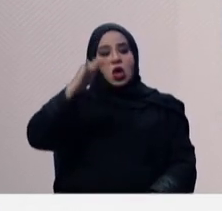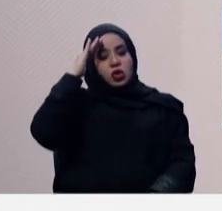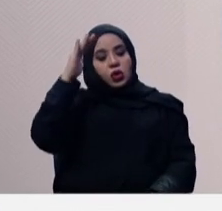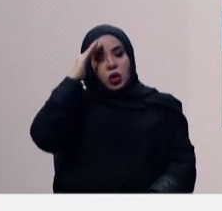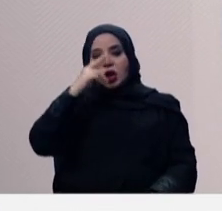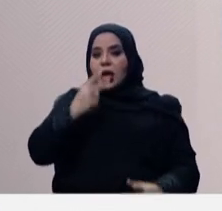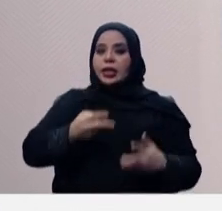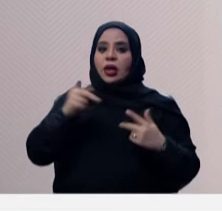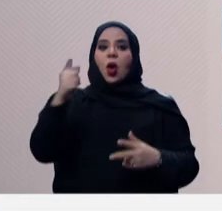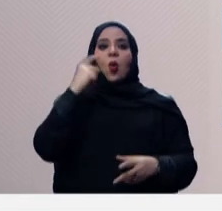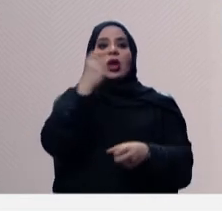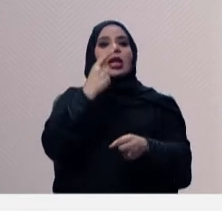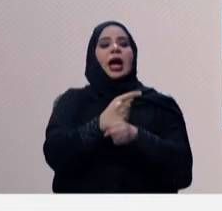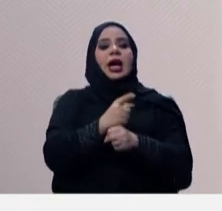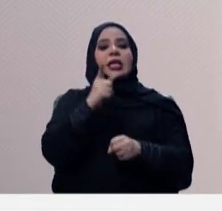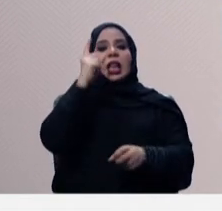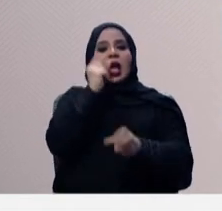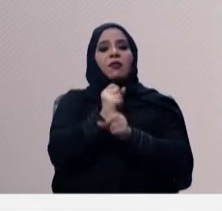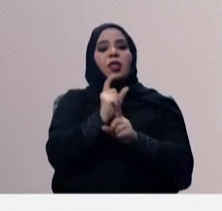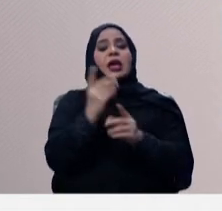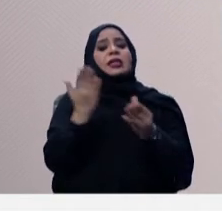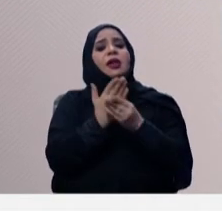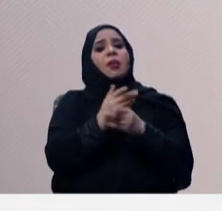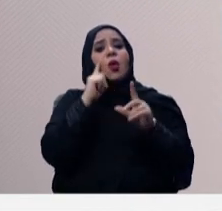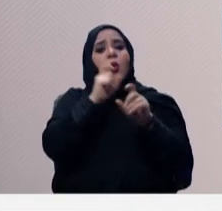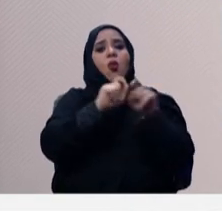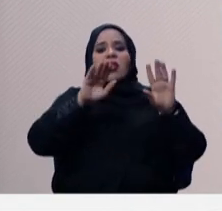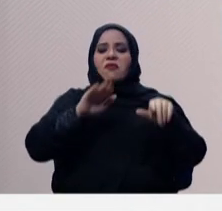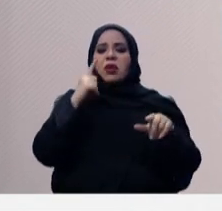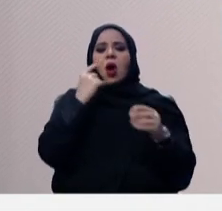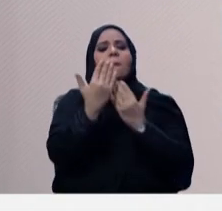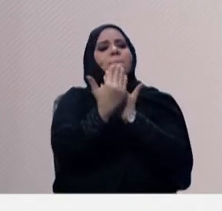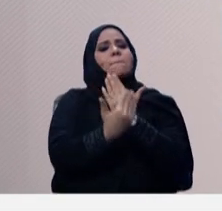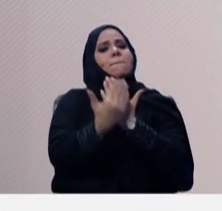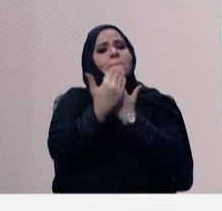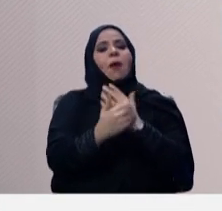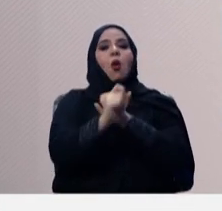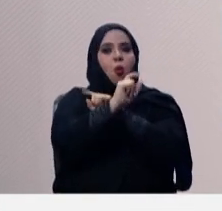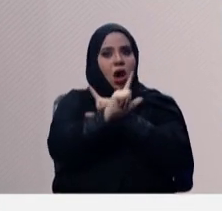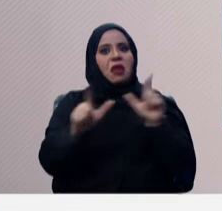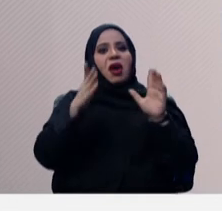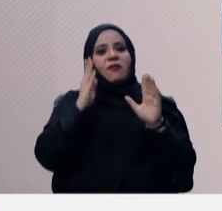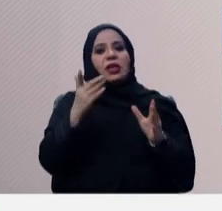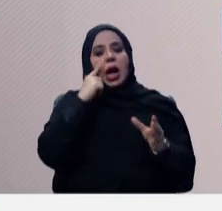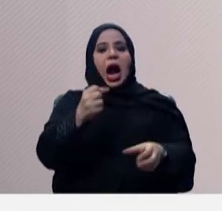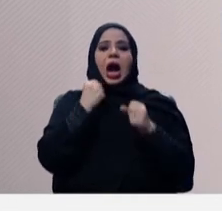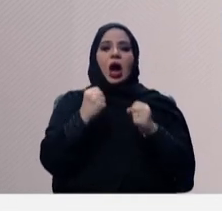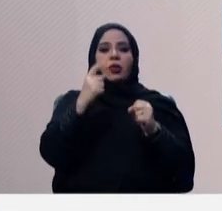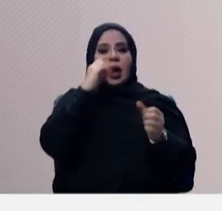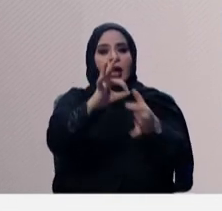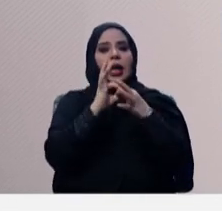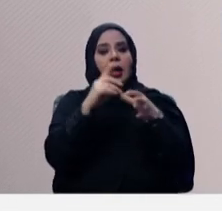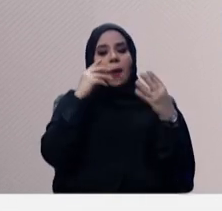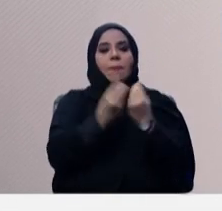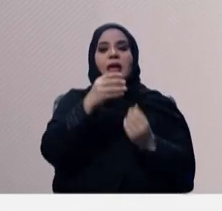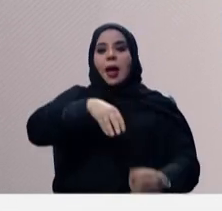وتقديره لصاحب السمو الملكي نائب جلالة الملك ولي العهد على ما يبديه سموه من اهتمام بتوطيد العلاقات بين مملكة